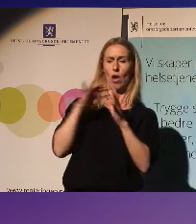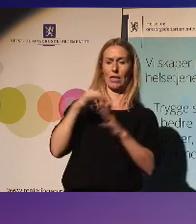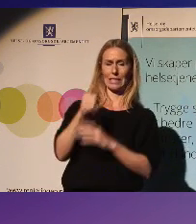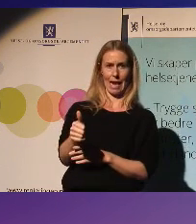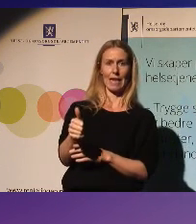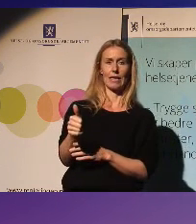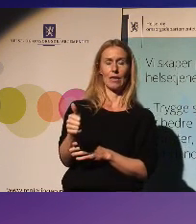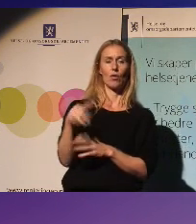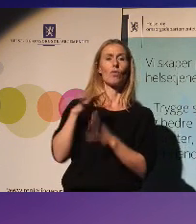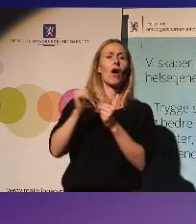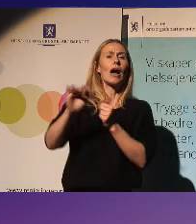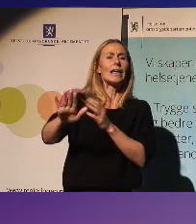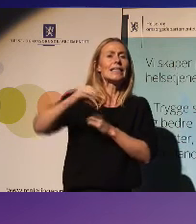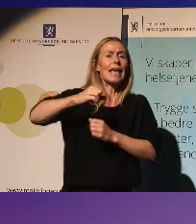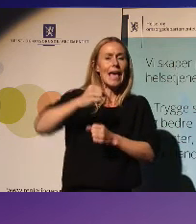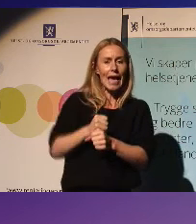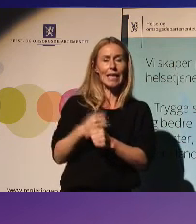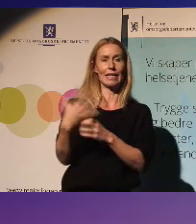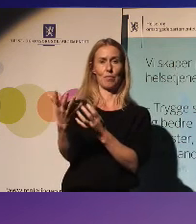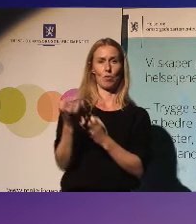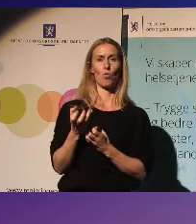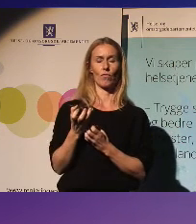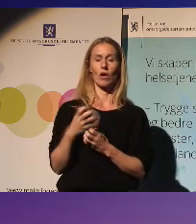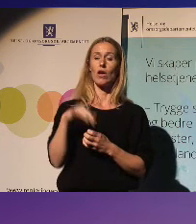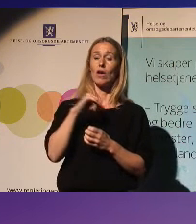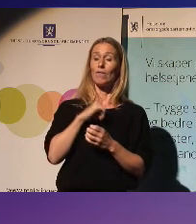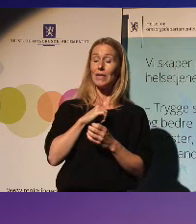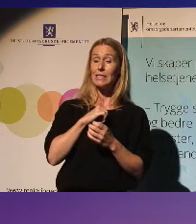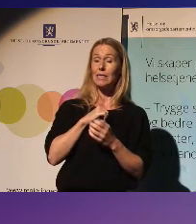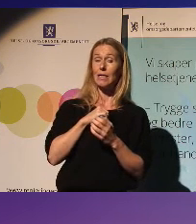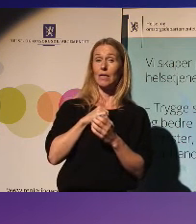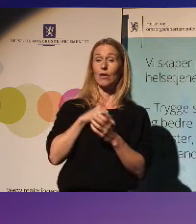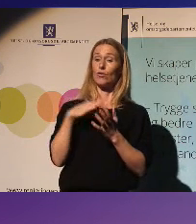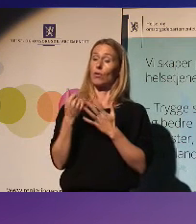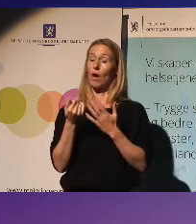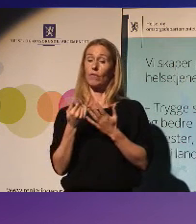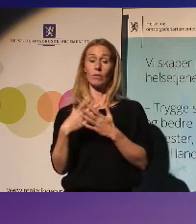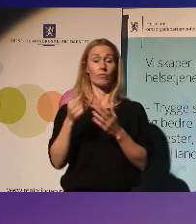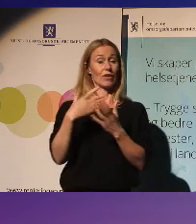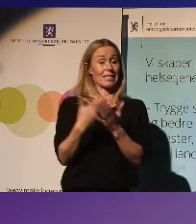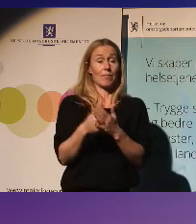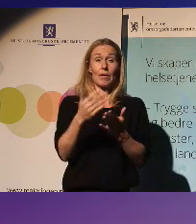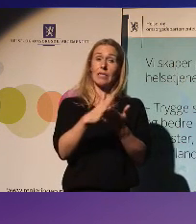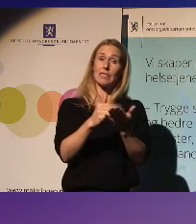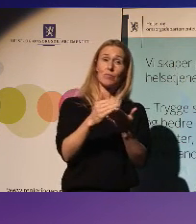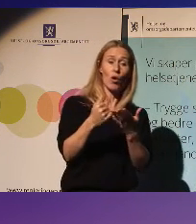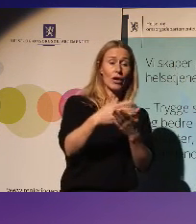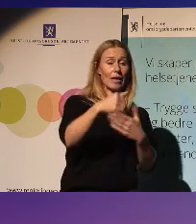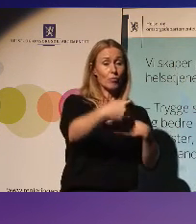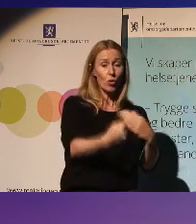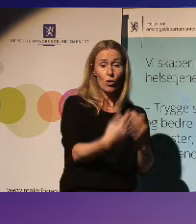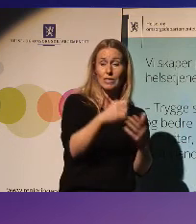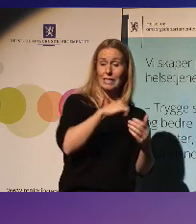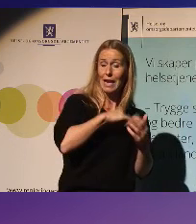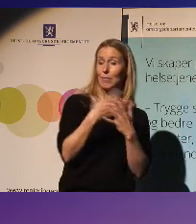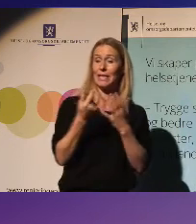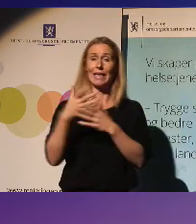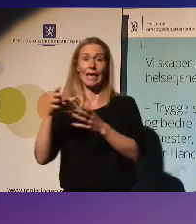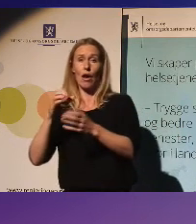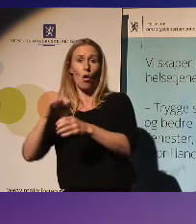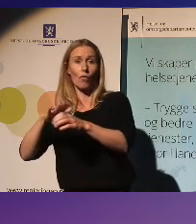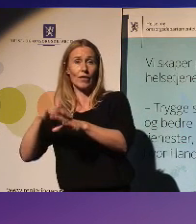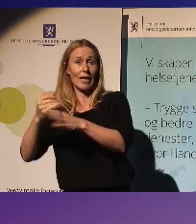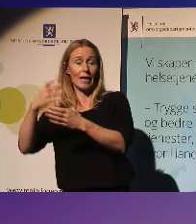ditt egentlige behov? Hvis du kan smøre en skjeve selv, men ikke greier å håndtere melkekartongen, så er det